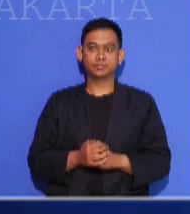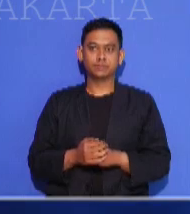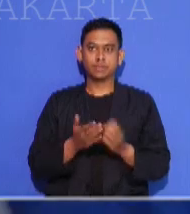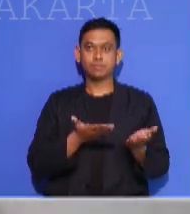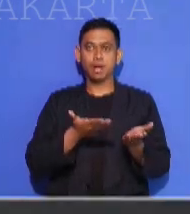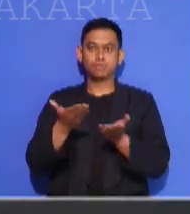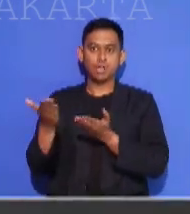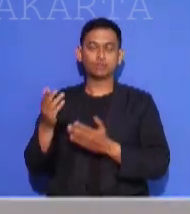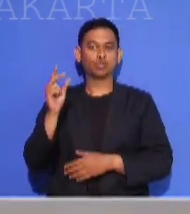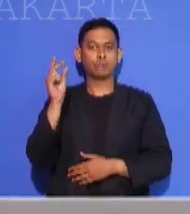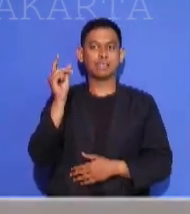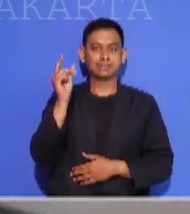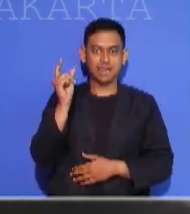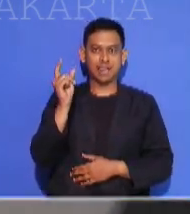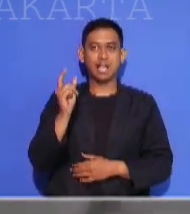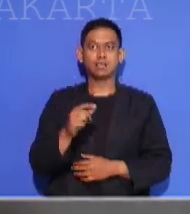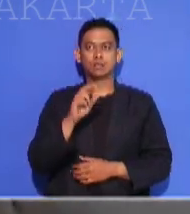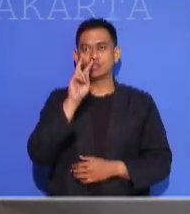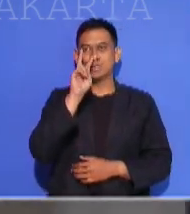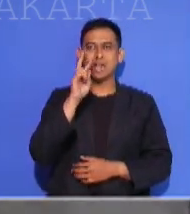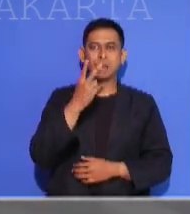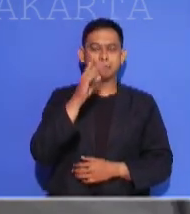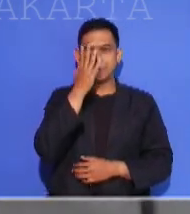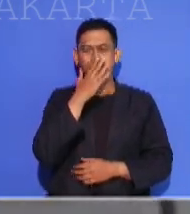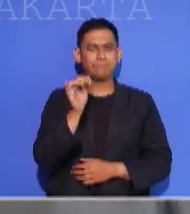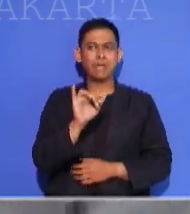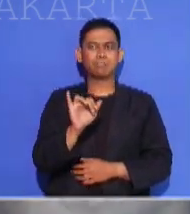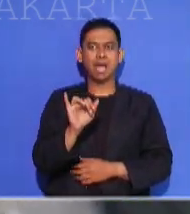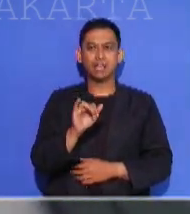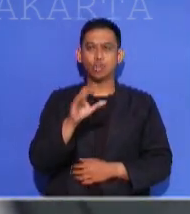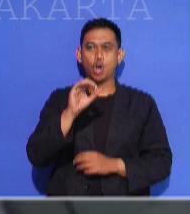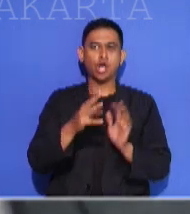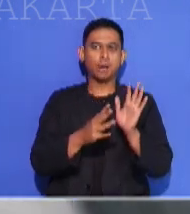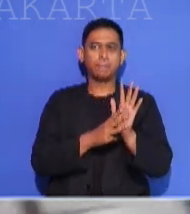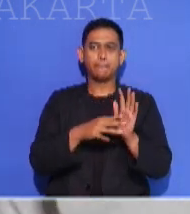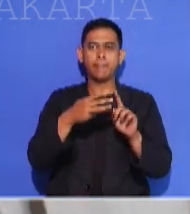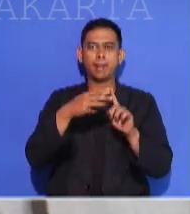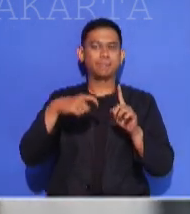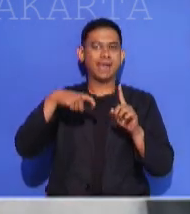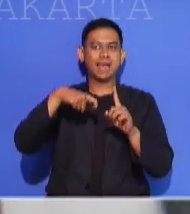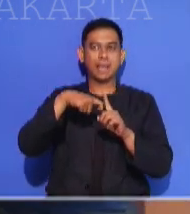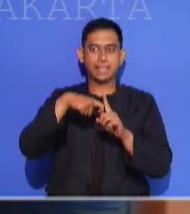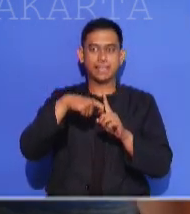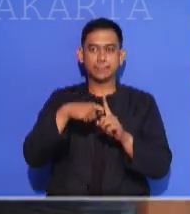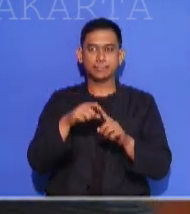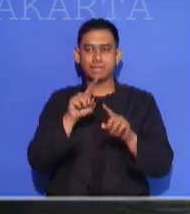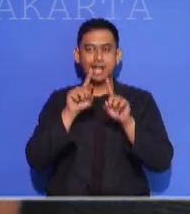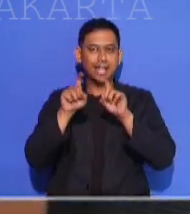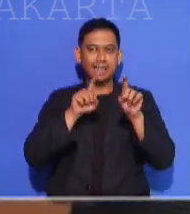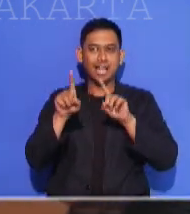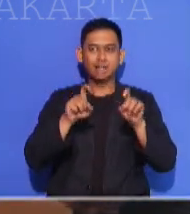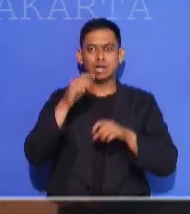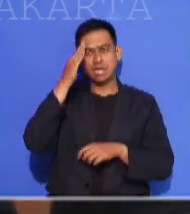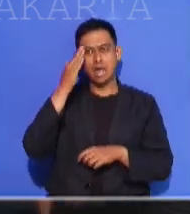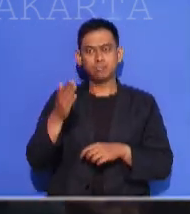sakit. Saudara kembar Oci bersama temannya yakni Om dan Beka bermaksud menjenguk Oci dan menanyakan sebab-musabab terjadinya